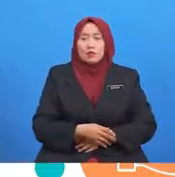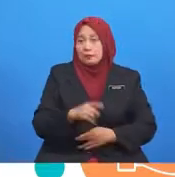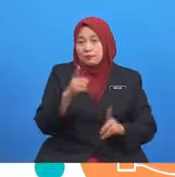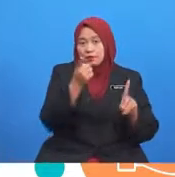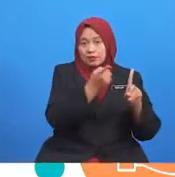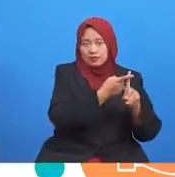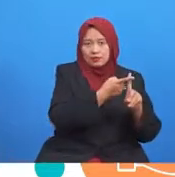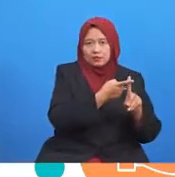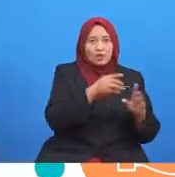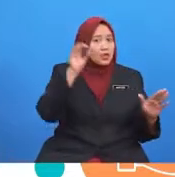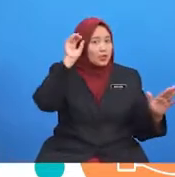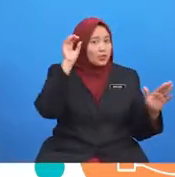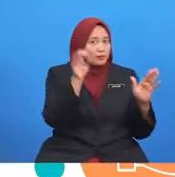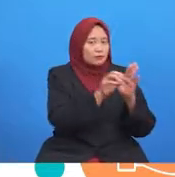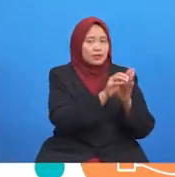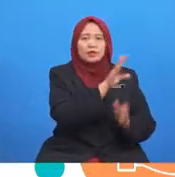dan nama produk,